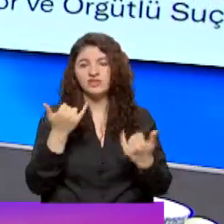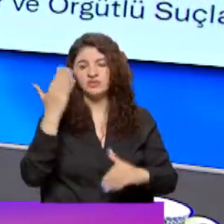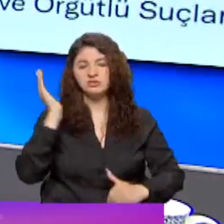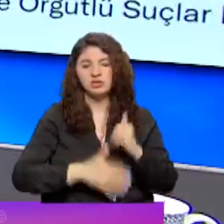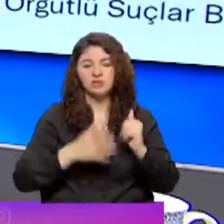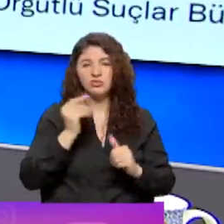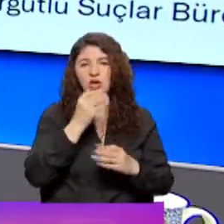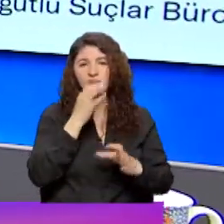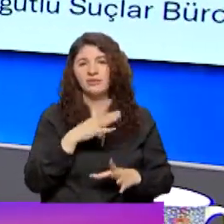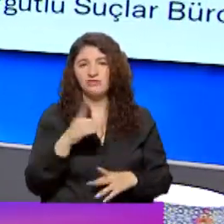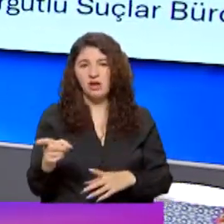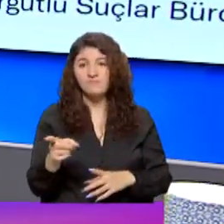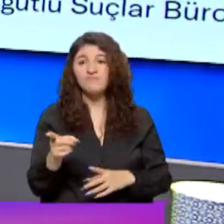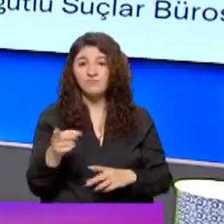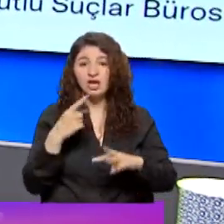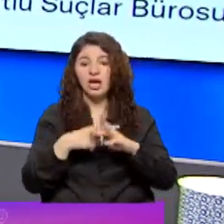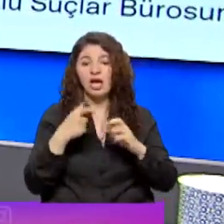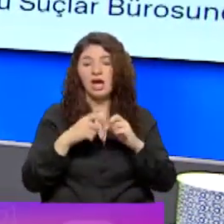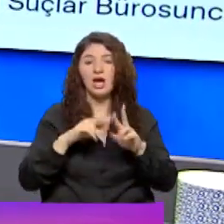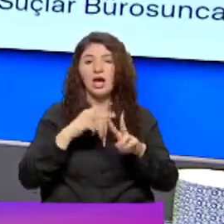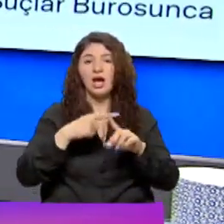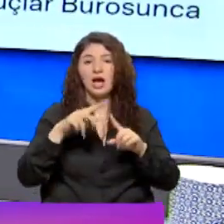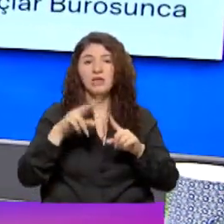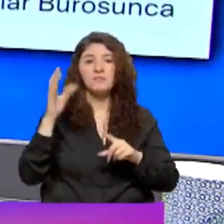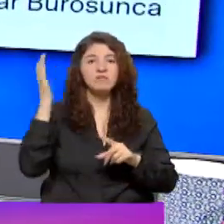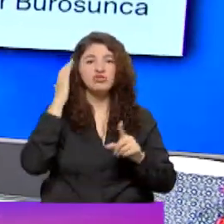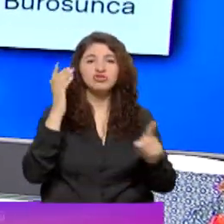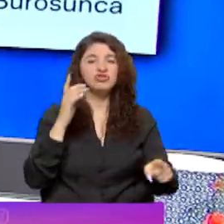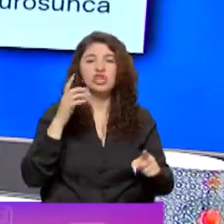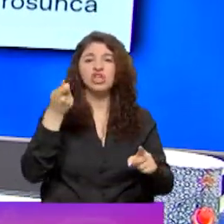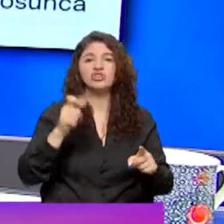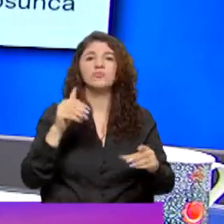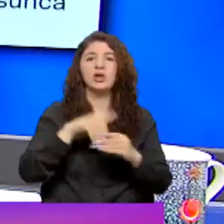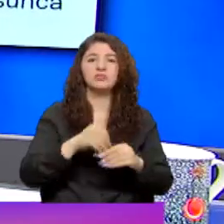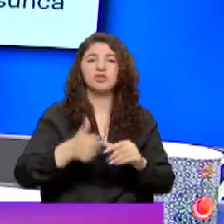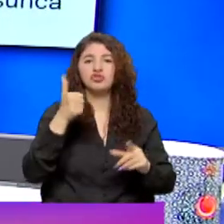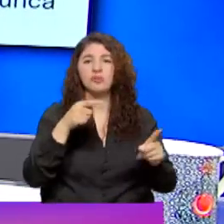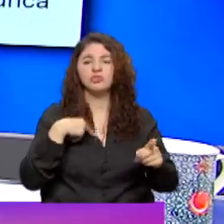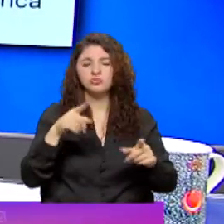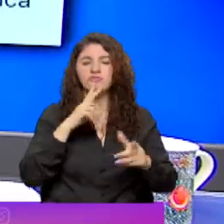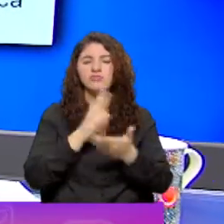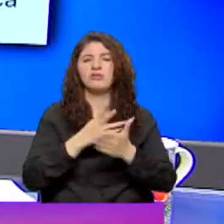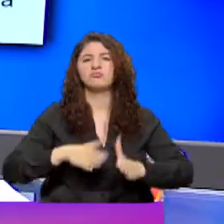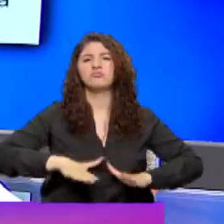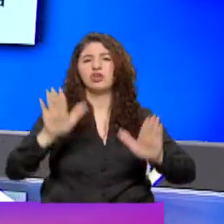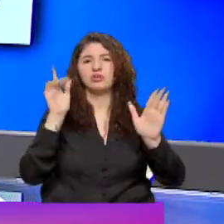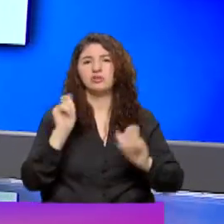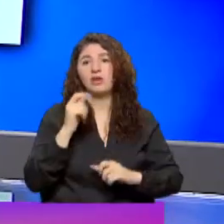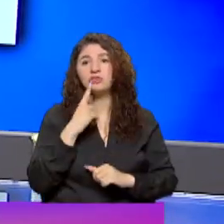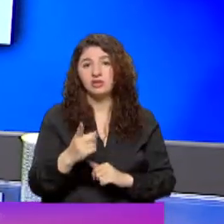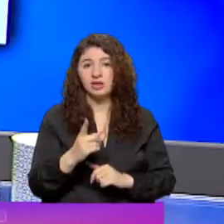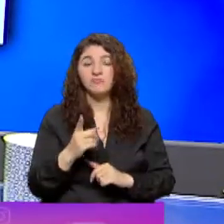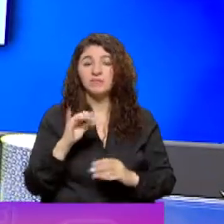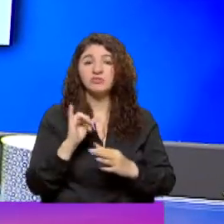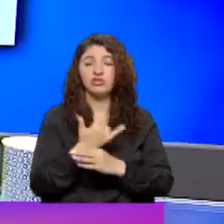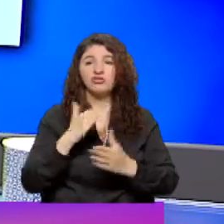Festivali yasakladı haberi Erkan baş işçi Partili Erkan baş biz bu kararı protesto ediyoruz Bu